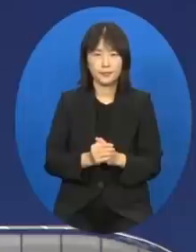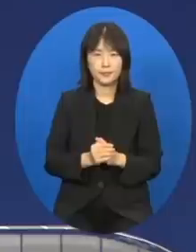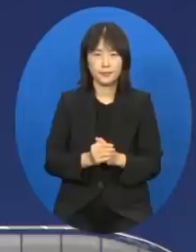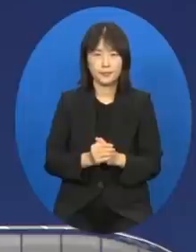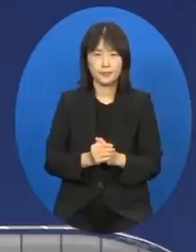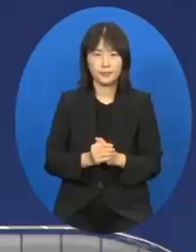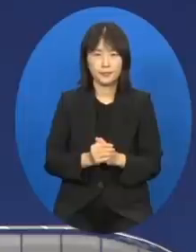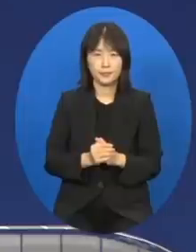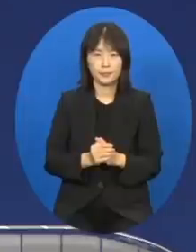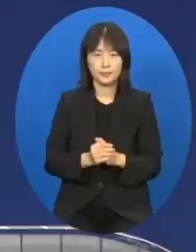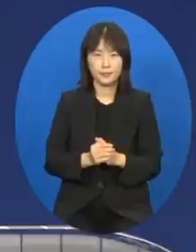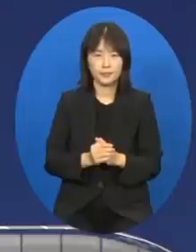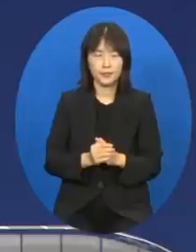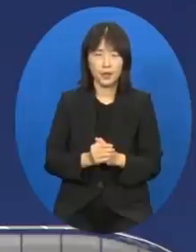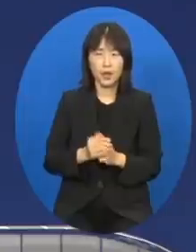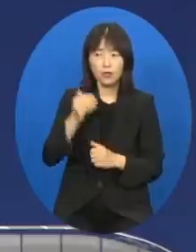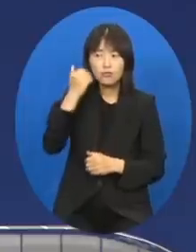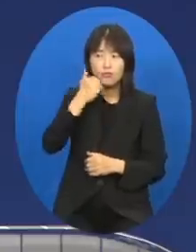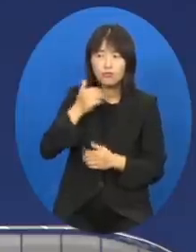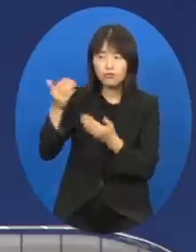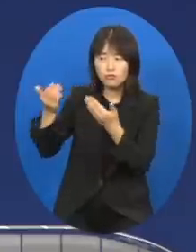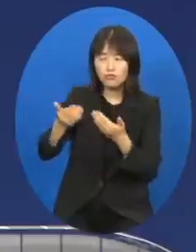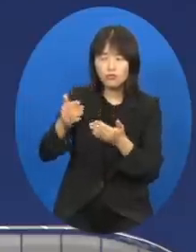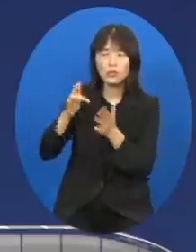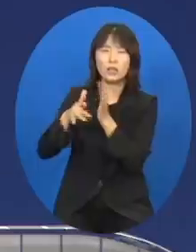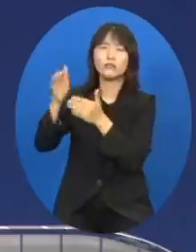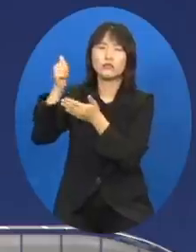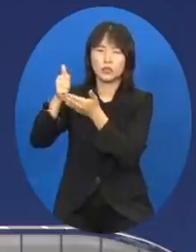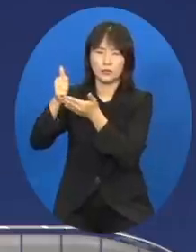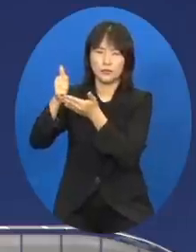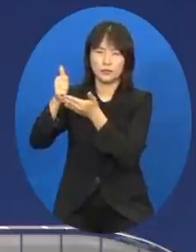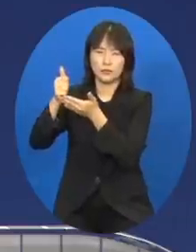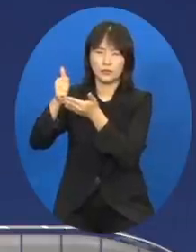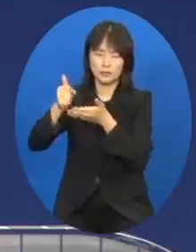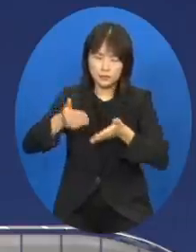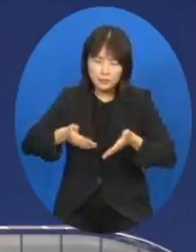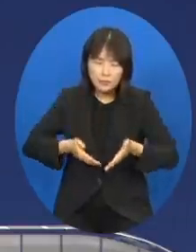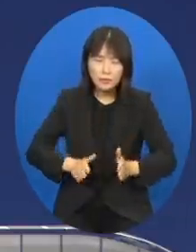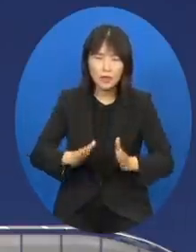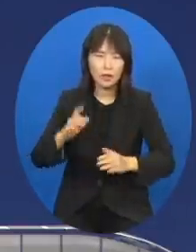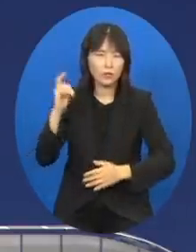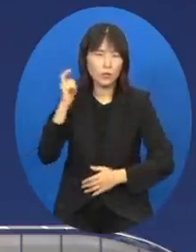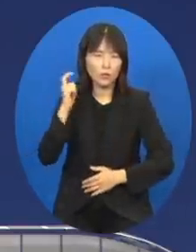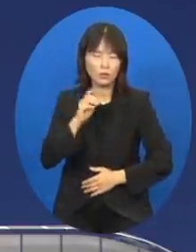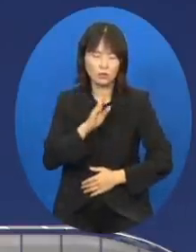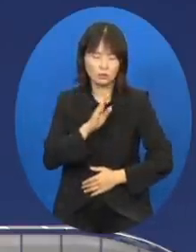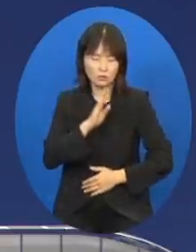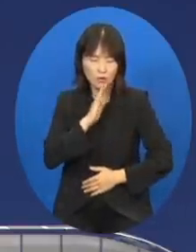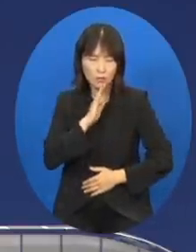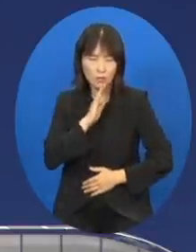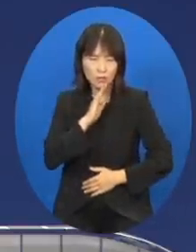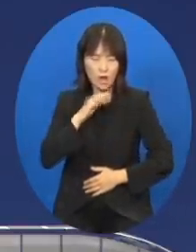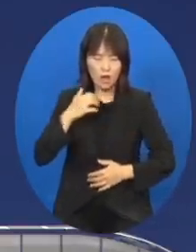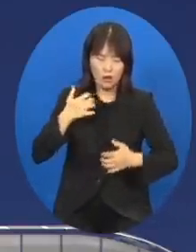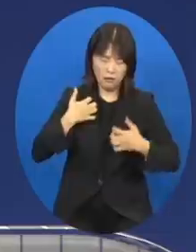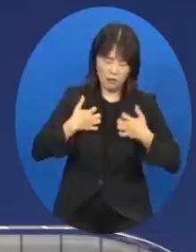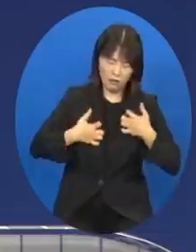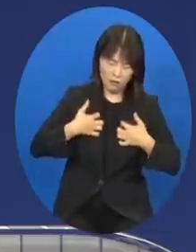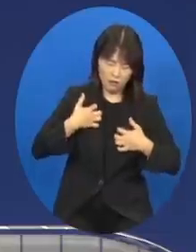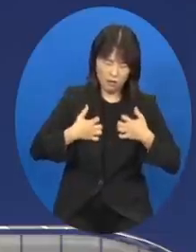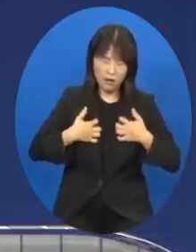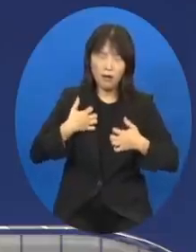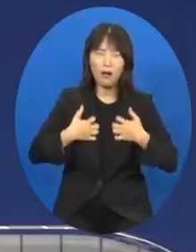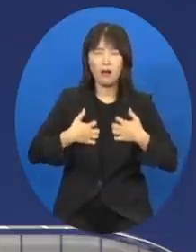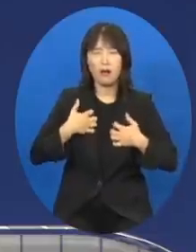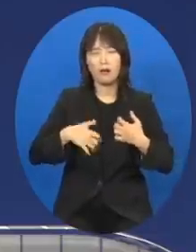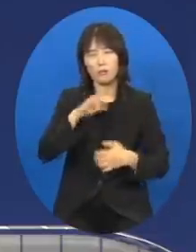그렇게 해주시는 분 예수님, 그분이 태어난 소식이 정말 기쁘고 큰